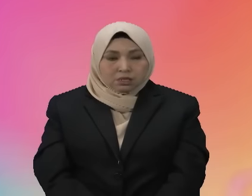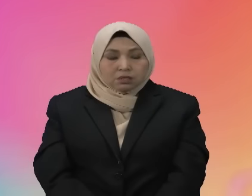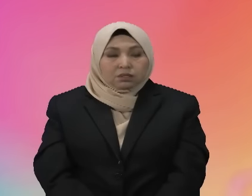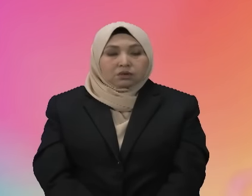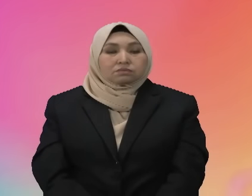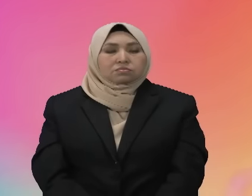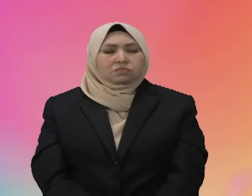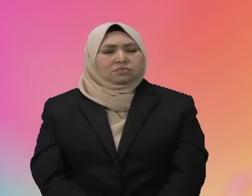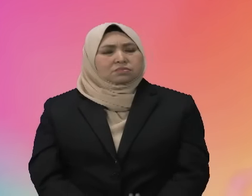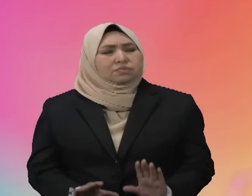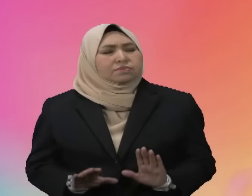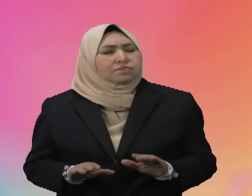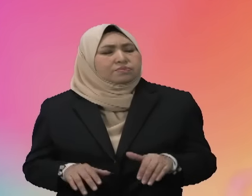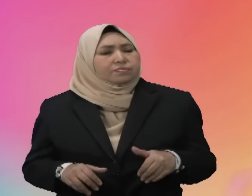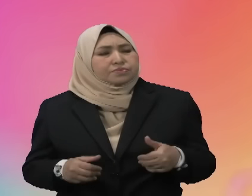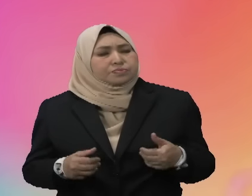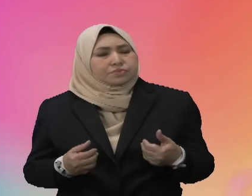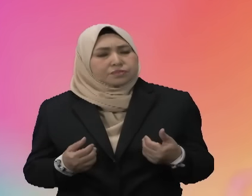Kama